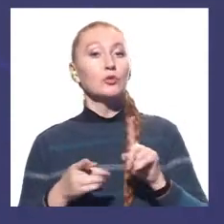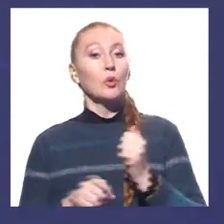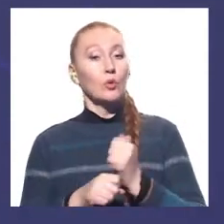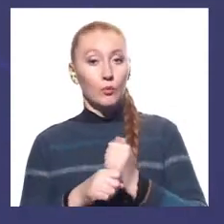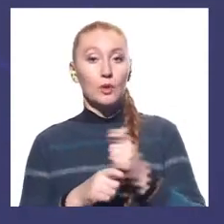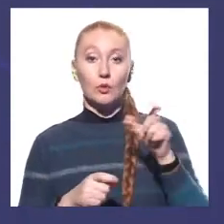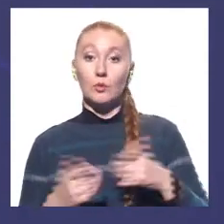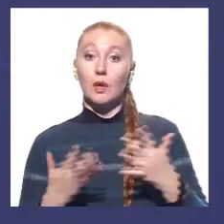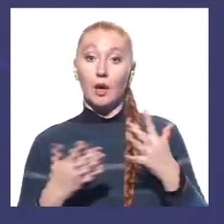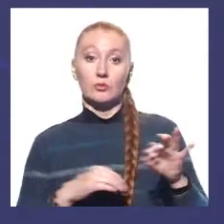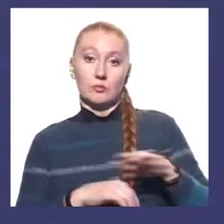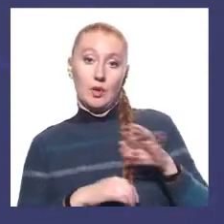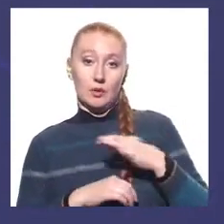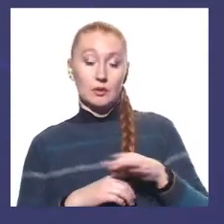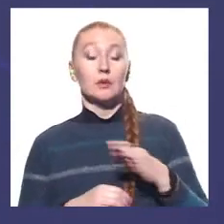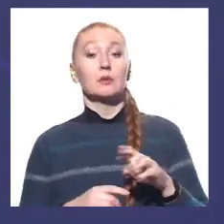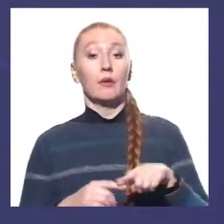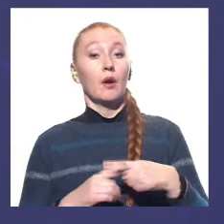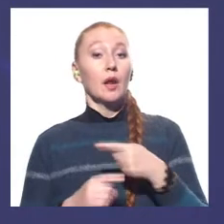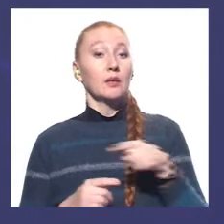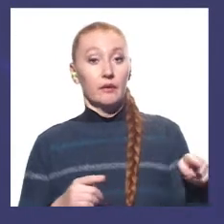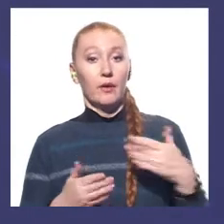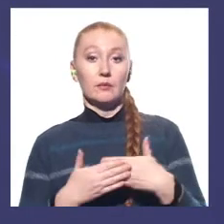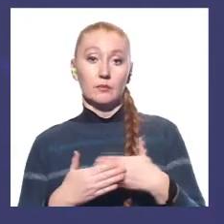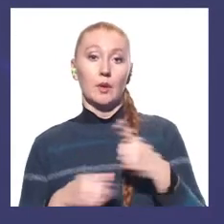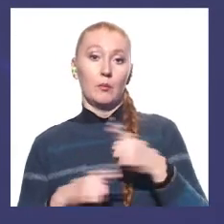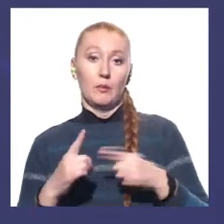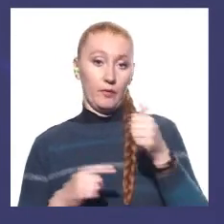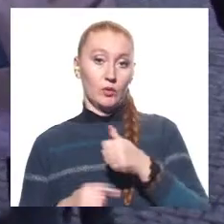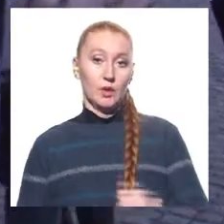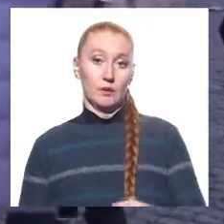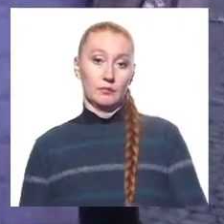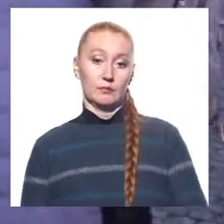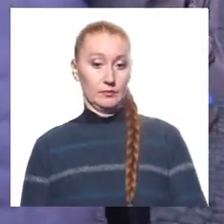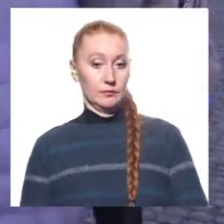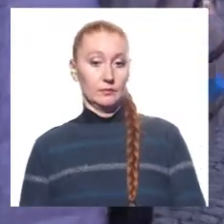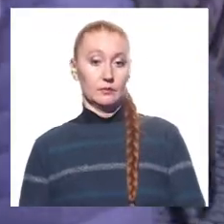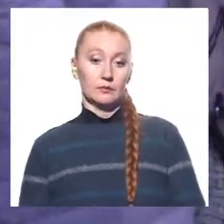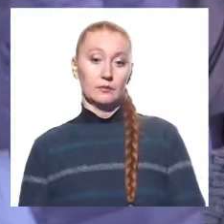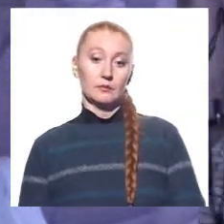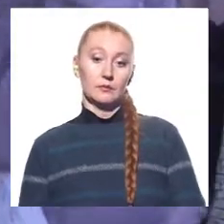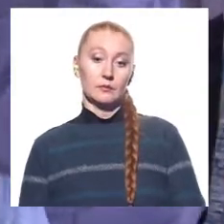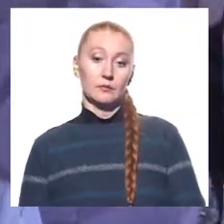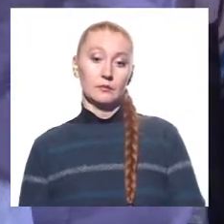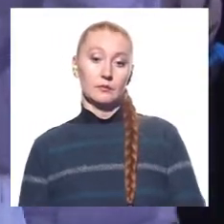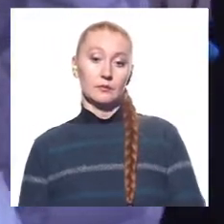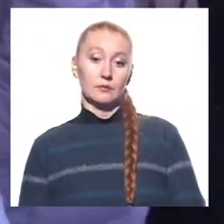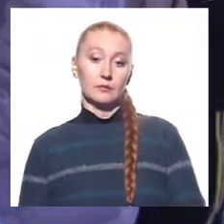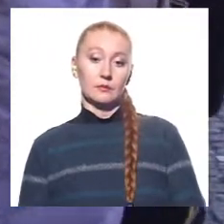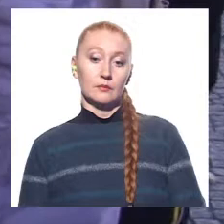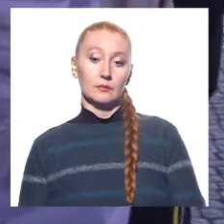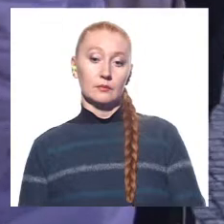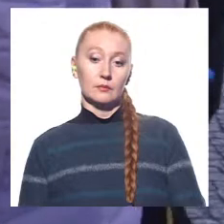робити людині, якщо вона зазнає насильства. Тривала акція приблизно півгодини. Така одна очка, що робити, якщо стикаєшся з